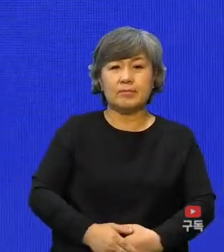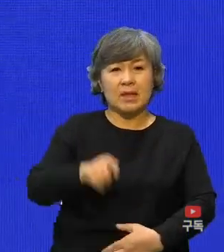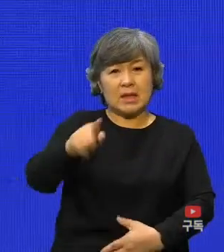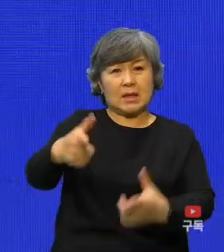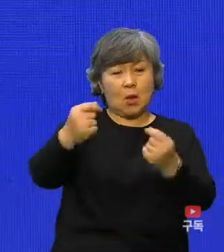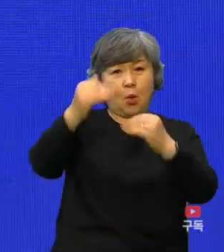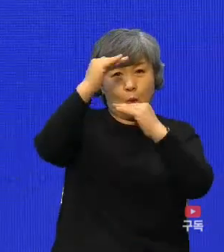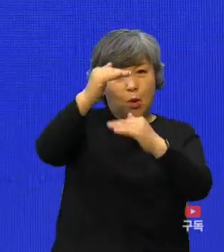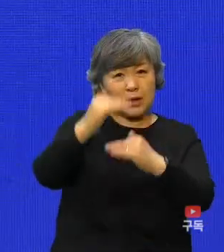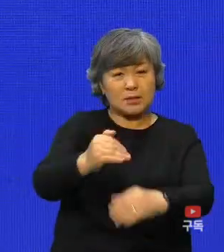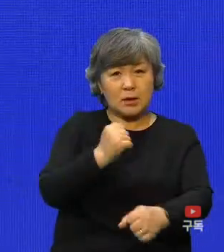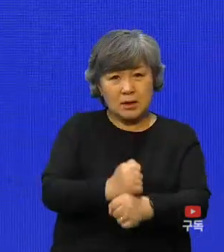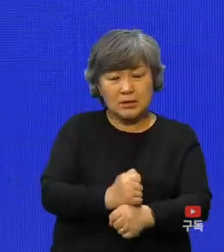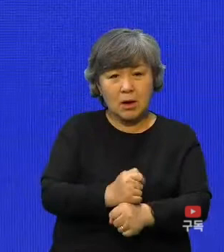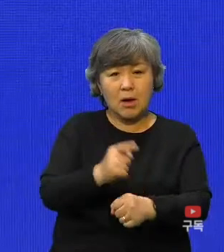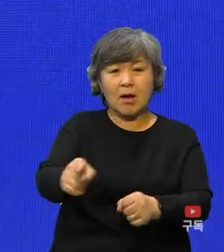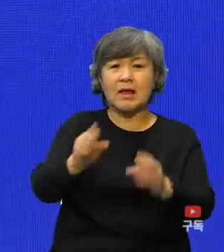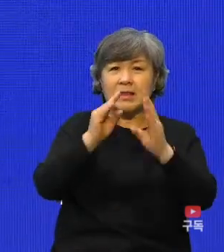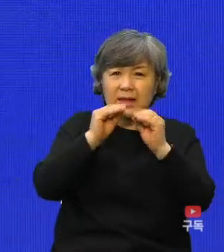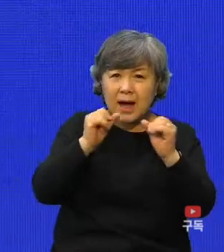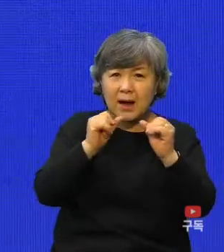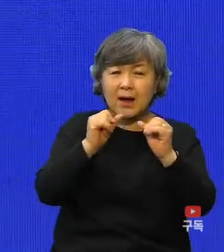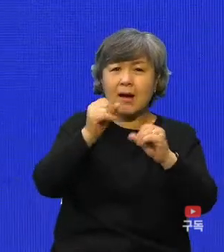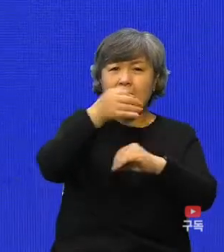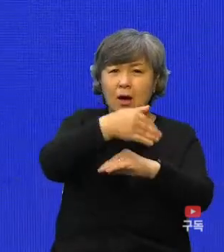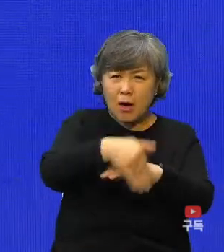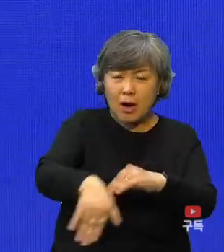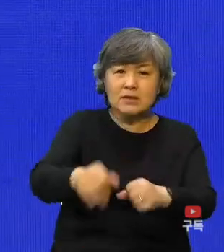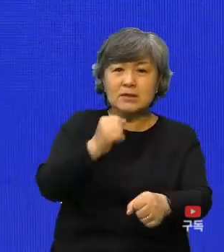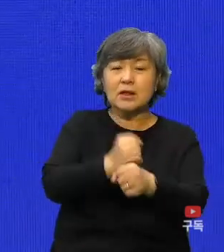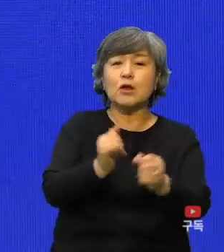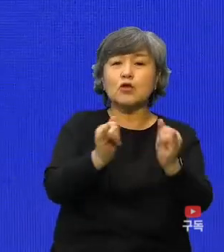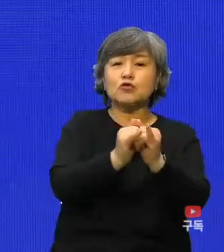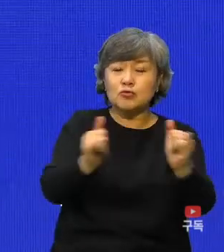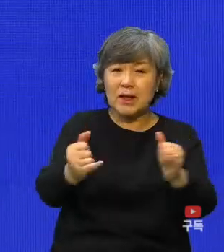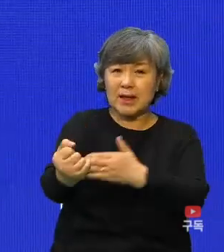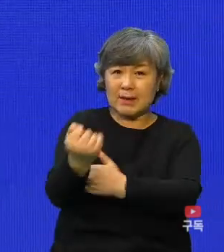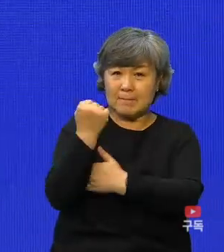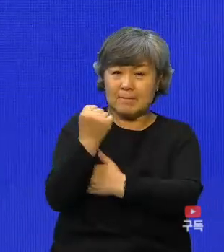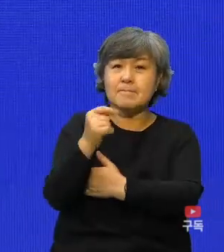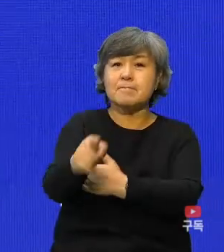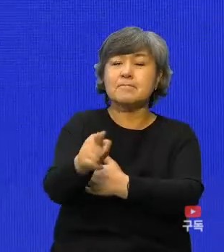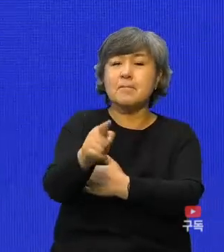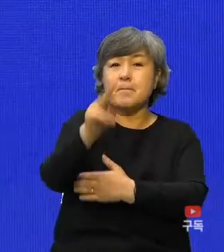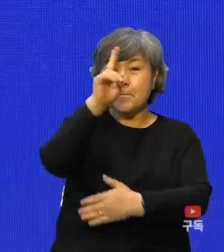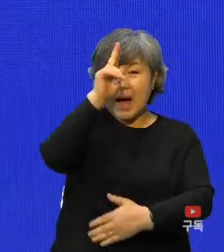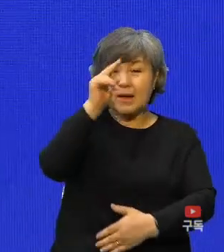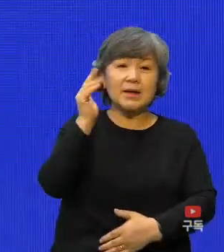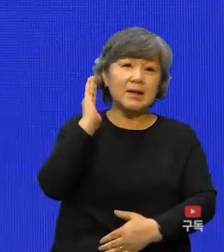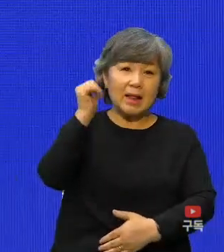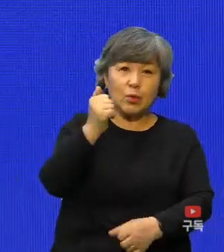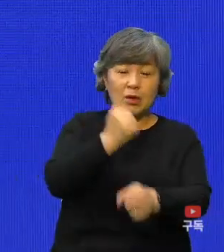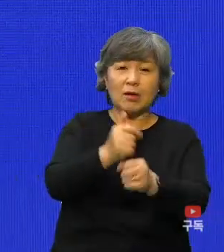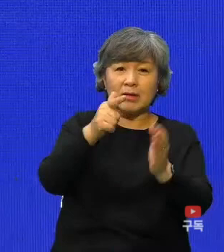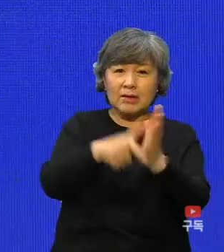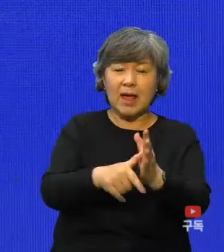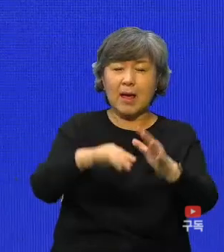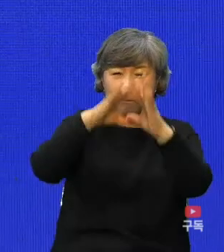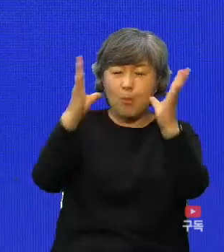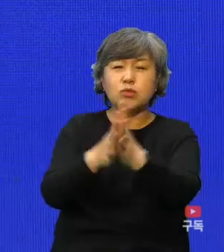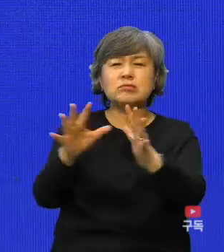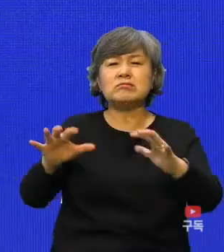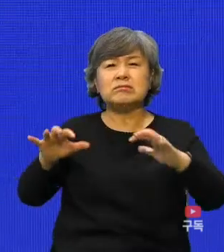이러한 과정을 거쳐 부동산 기득권 본색을 숨기지 않았던 국민의힘 소속 정치인과 박근혜 정부 인사들이 속속 화천대유로 집결한